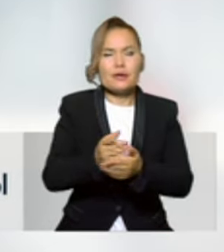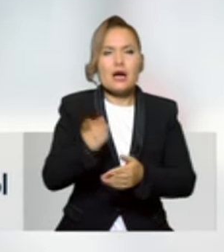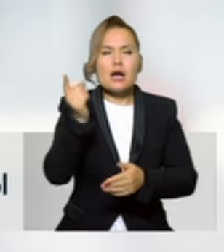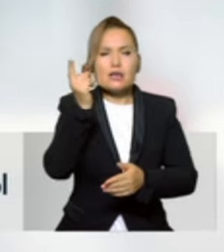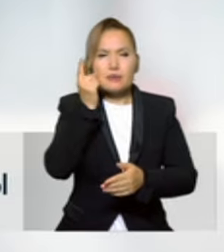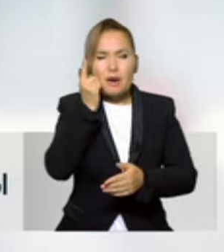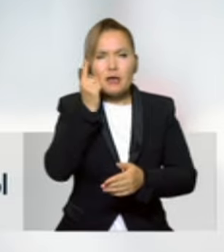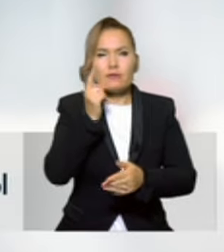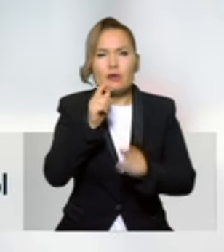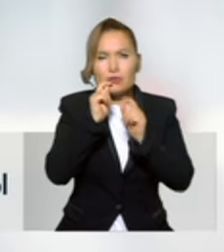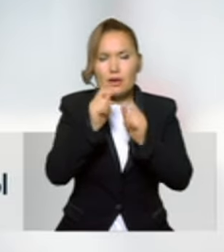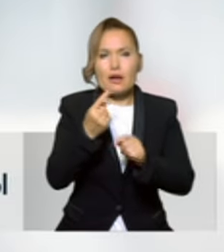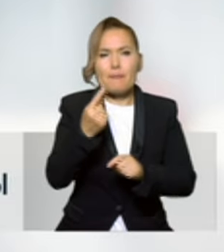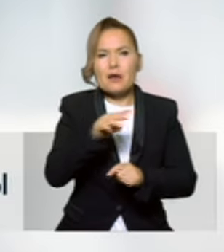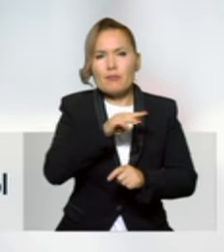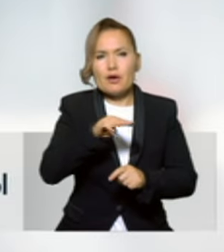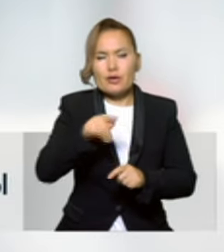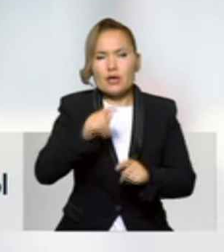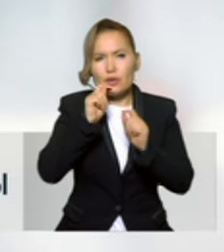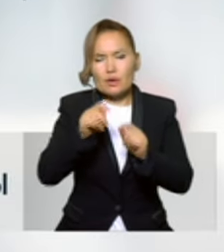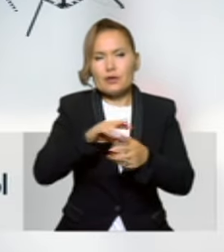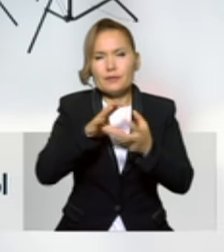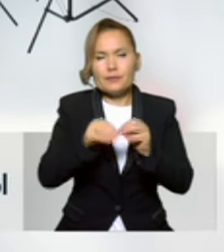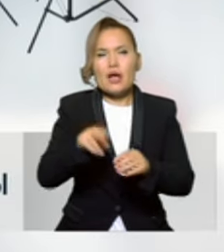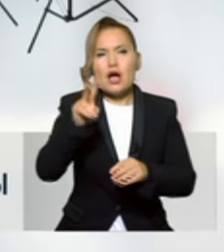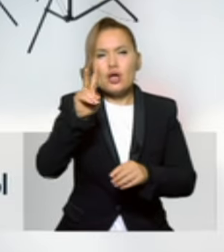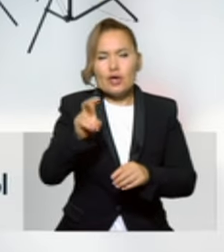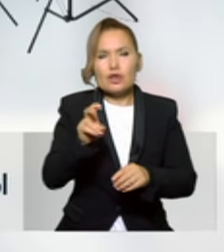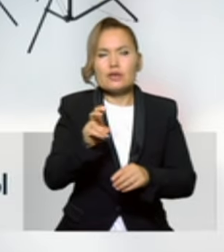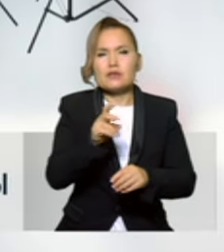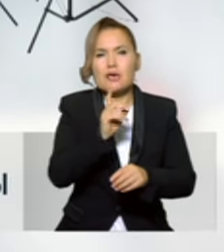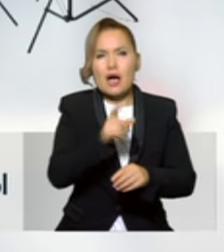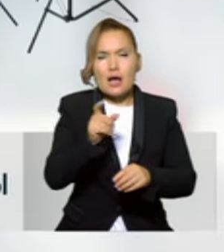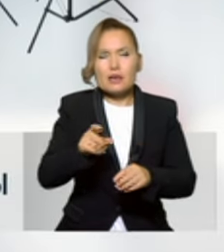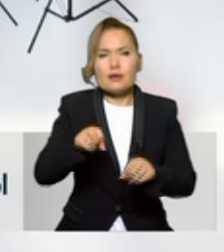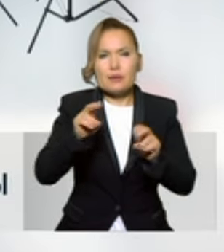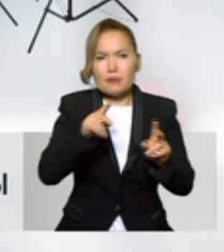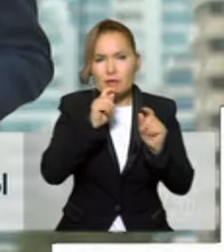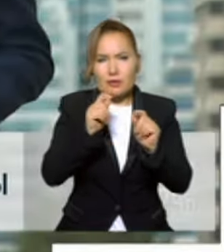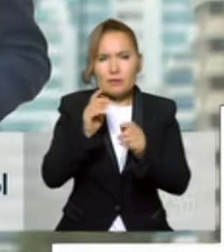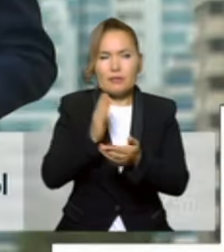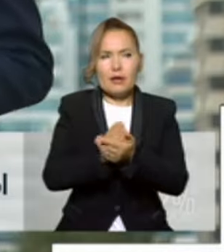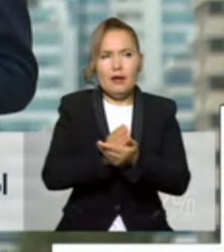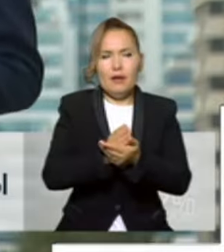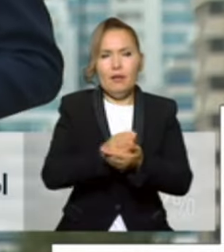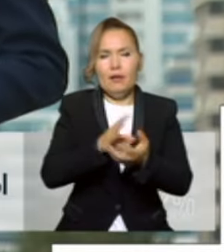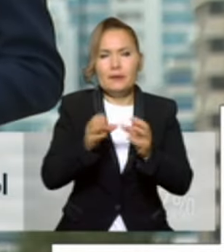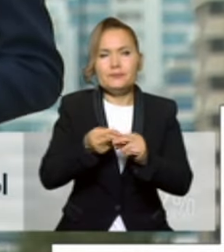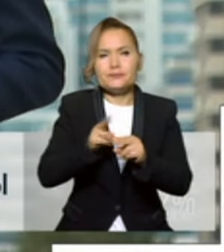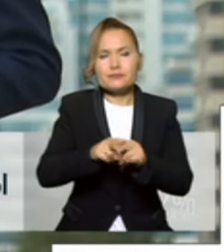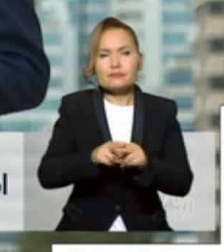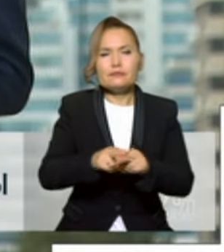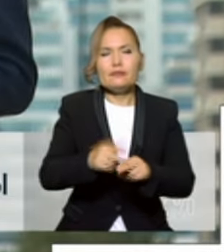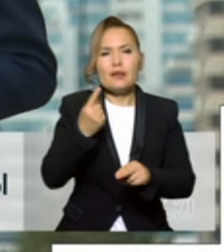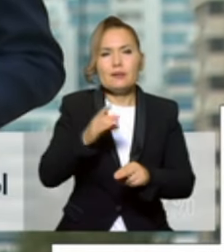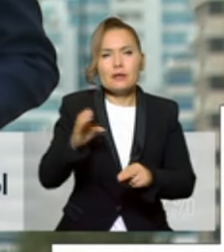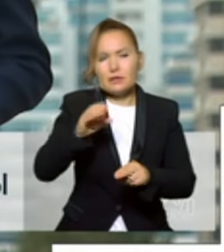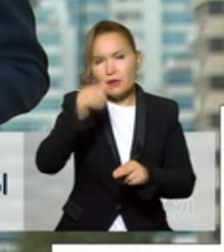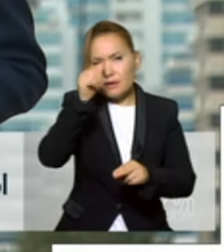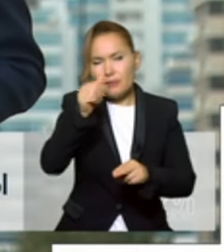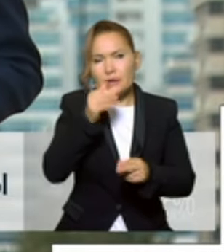1 миллион теңге ақшалай сыйлық беріледі. Өзгеде 200-ге жуық қатысушыға да арнайы сый-сияпат бар. Бейнероликтері